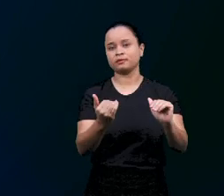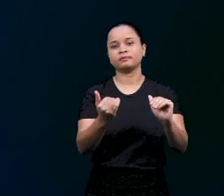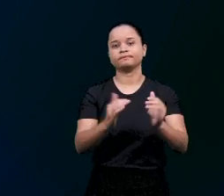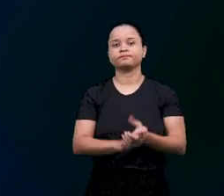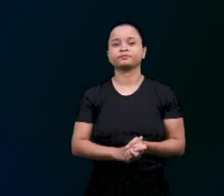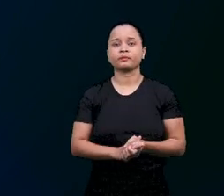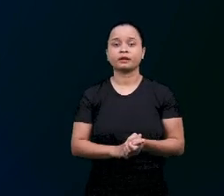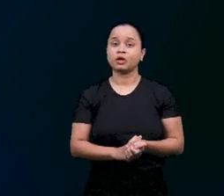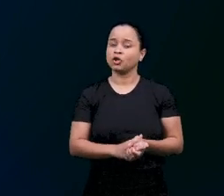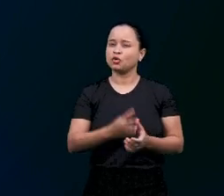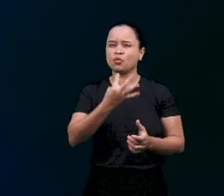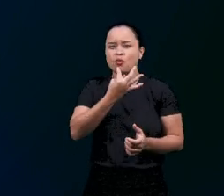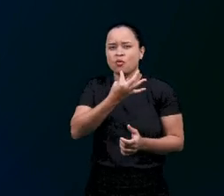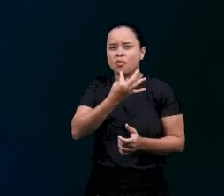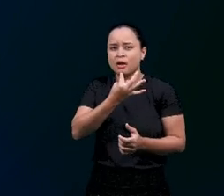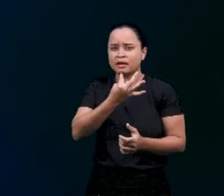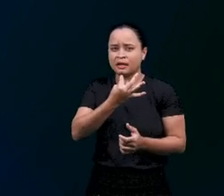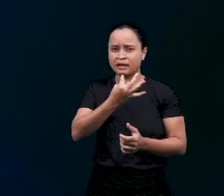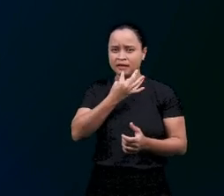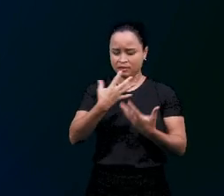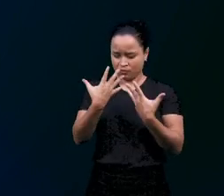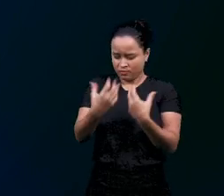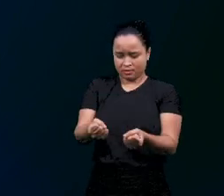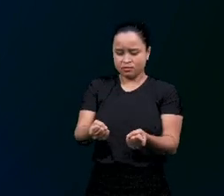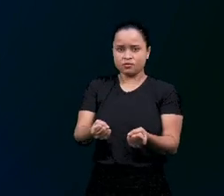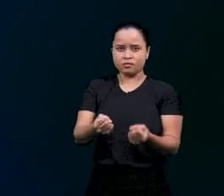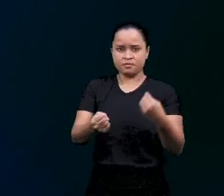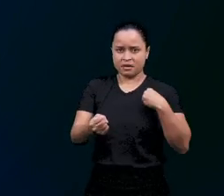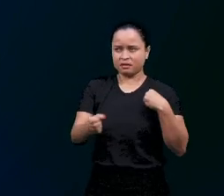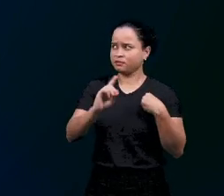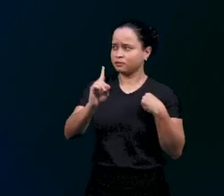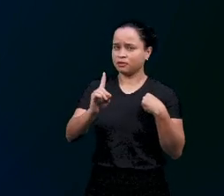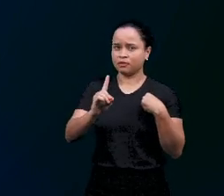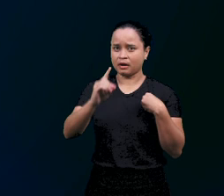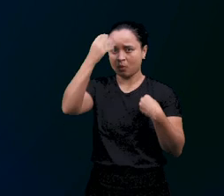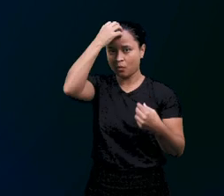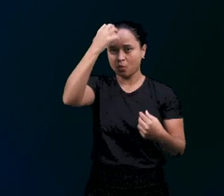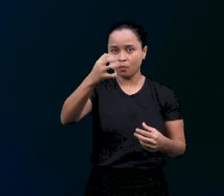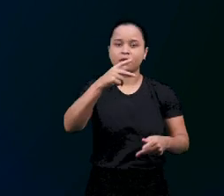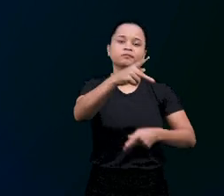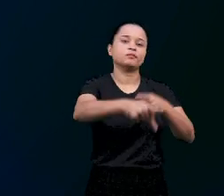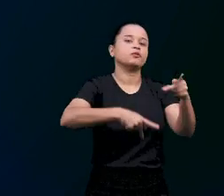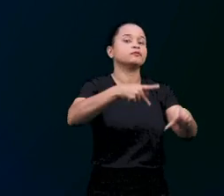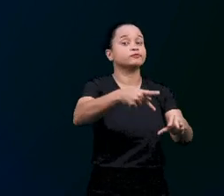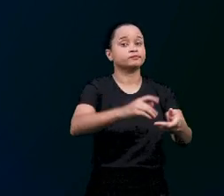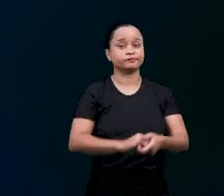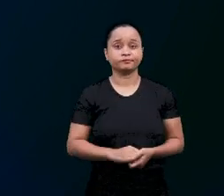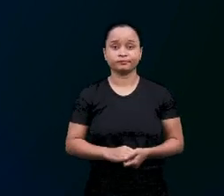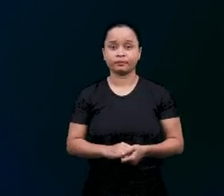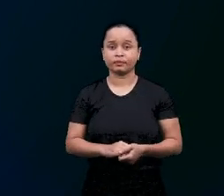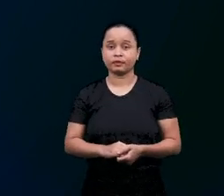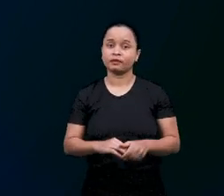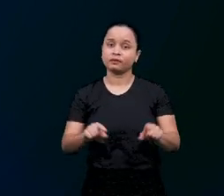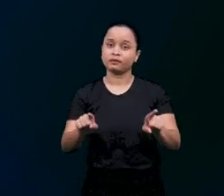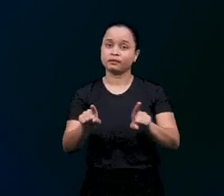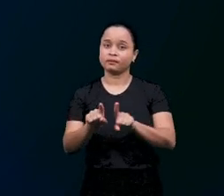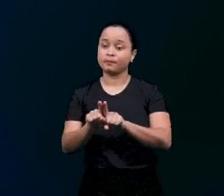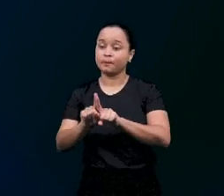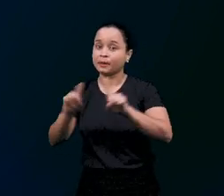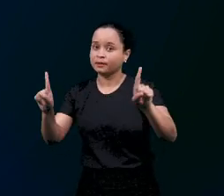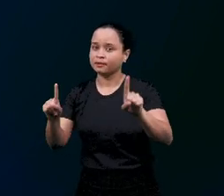son péché, il a inculpé le peuple par son erreur. En étant le plus petit de la maison de son